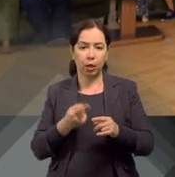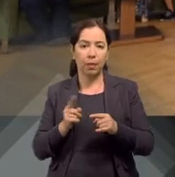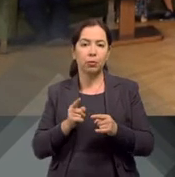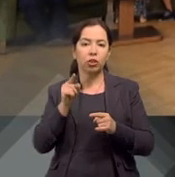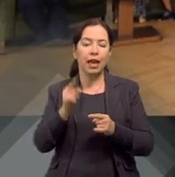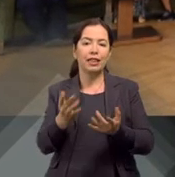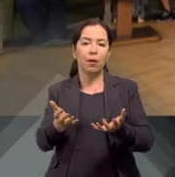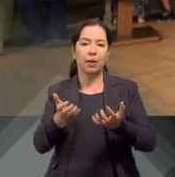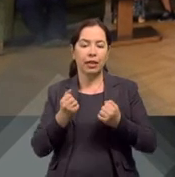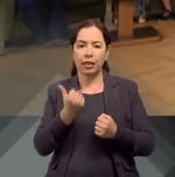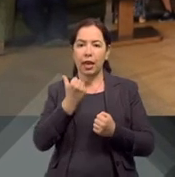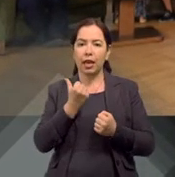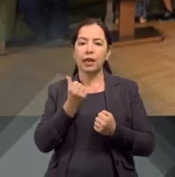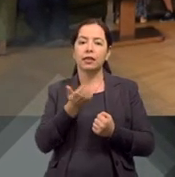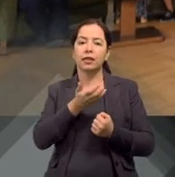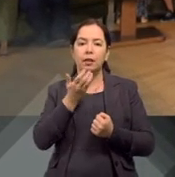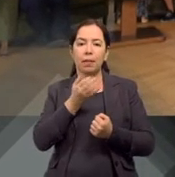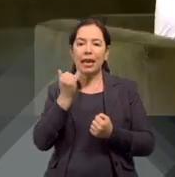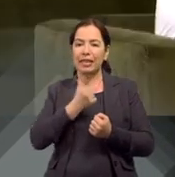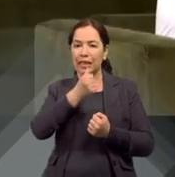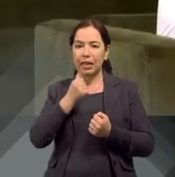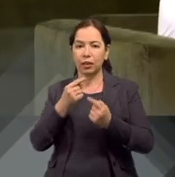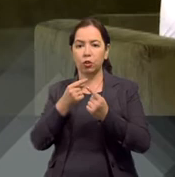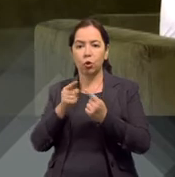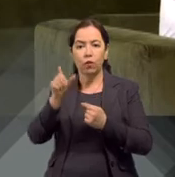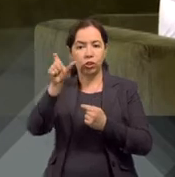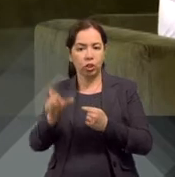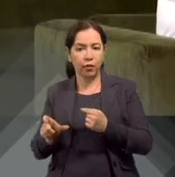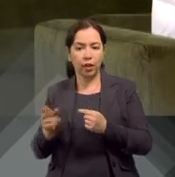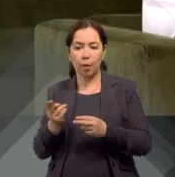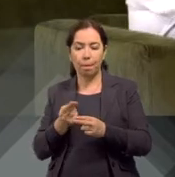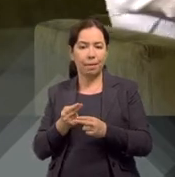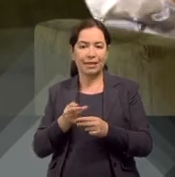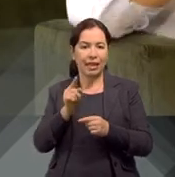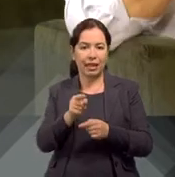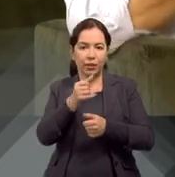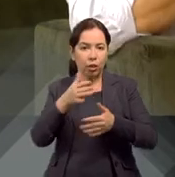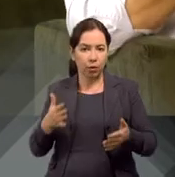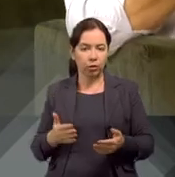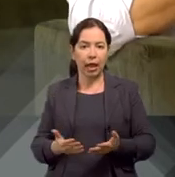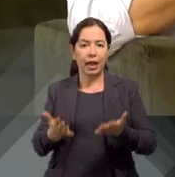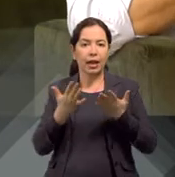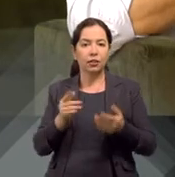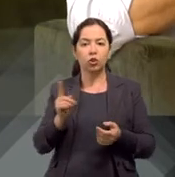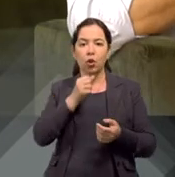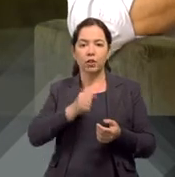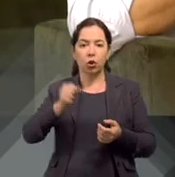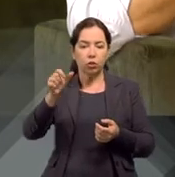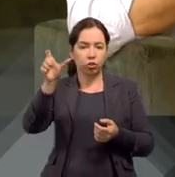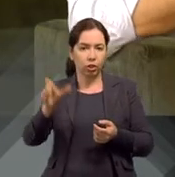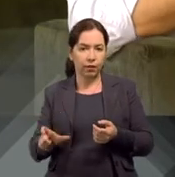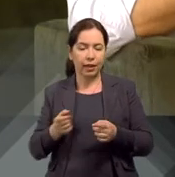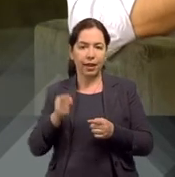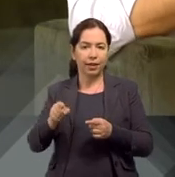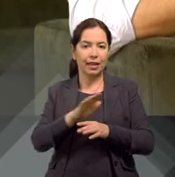принятия тепла и тайны другого человека, без него невозможно. И оказывается, что взрослый человек – это